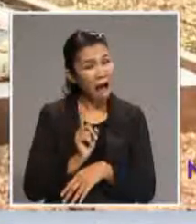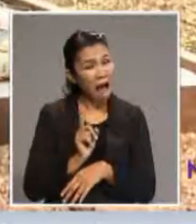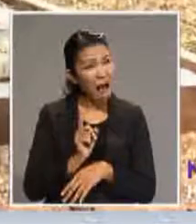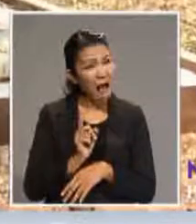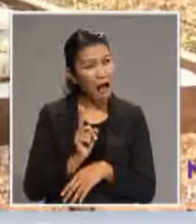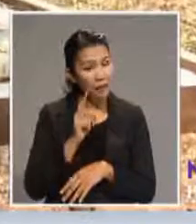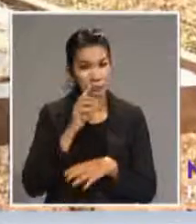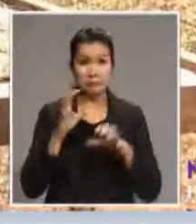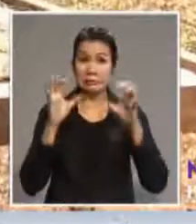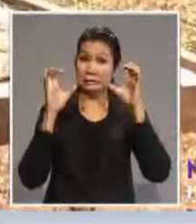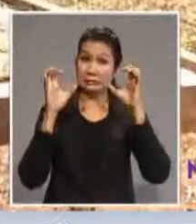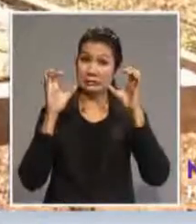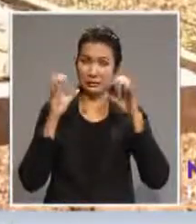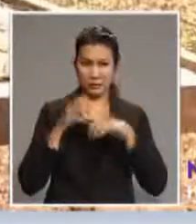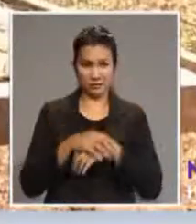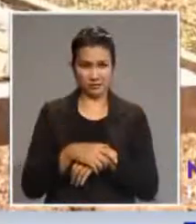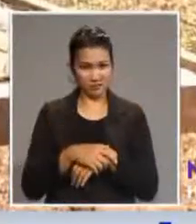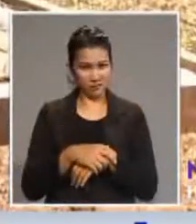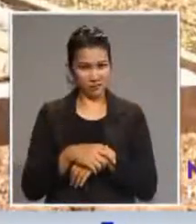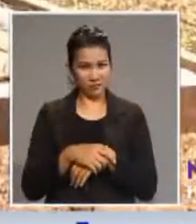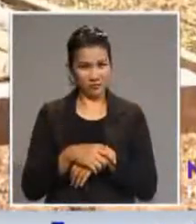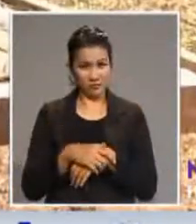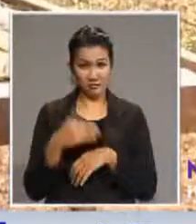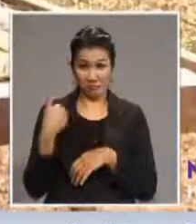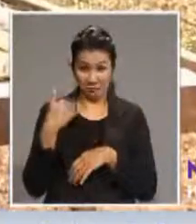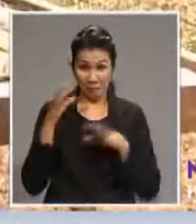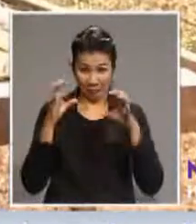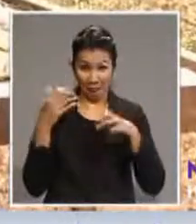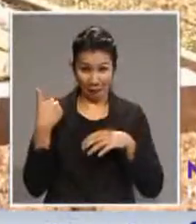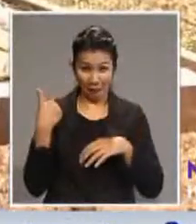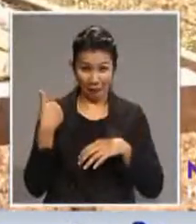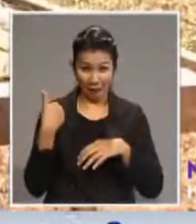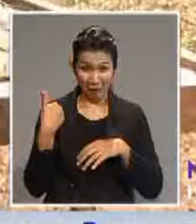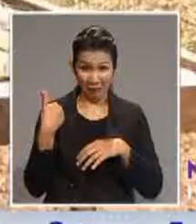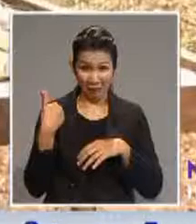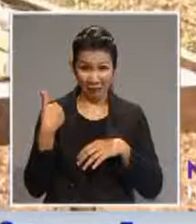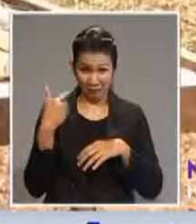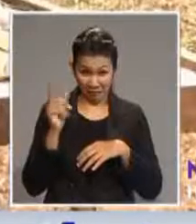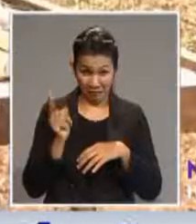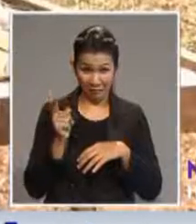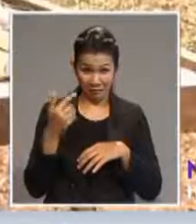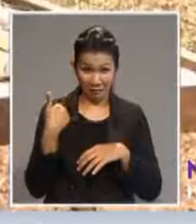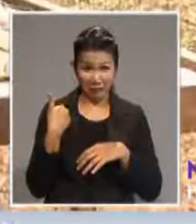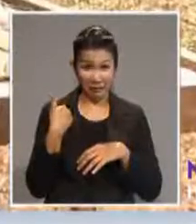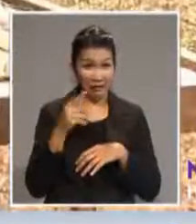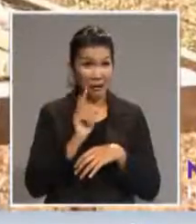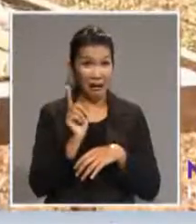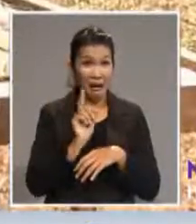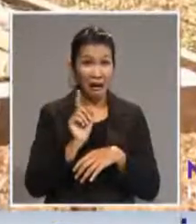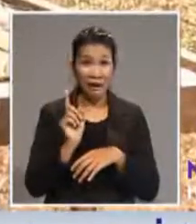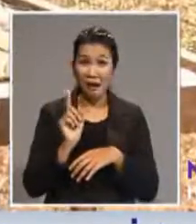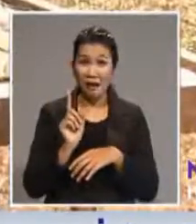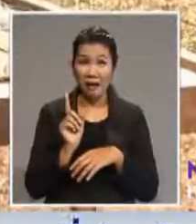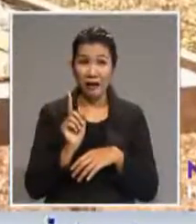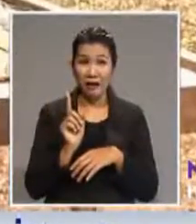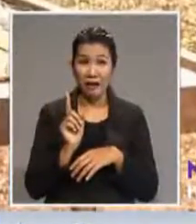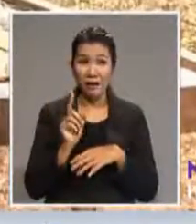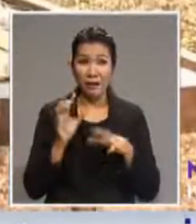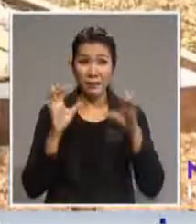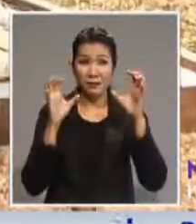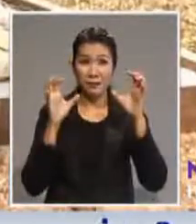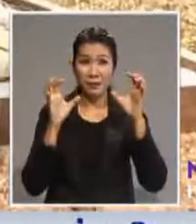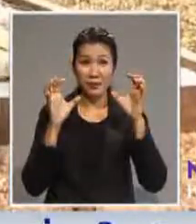อกอ่ะ ผีสิ เฮ้ยมีผีจริงๆหรอ มี ผีที่ไหนอะคะ